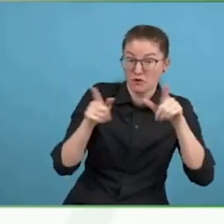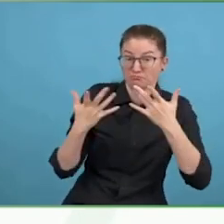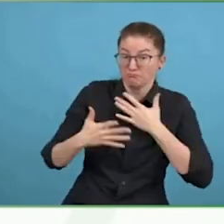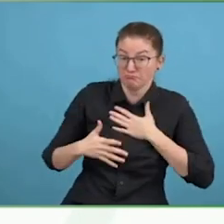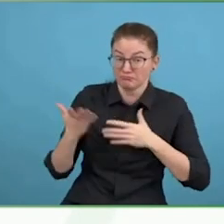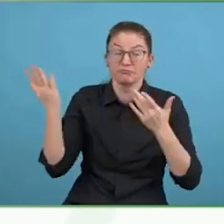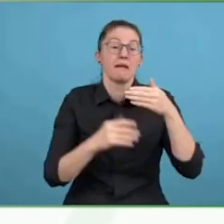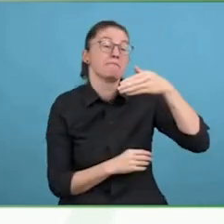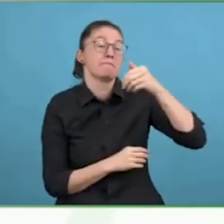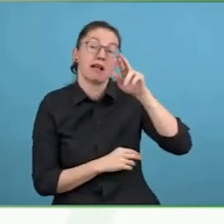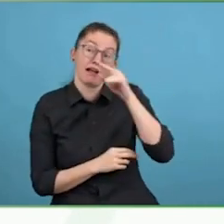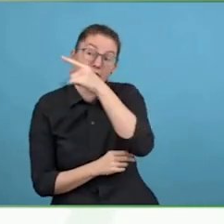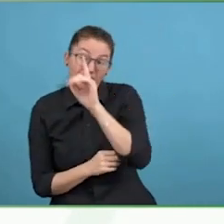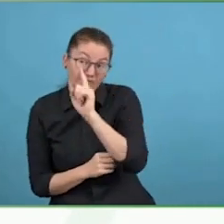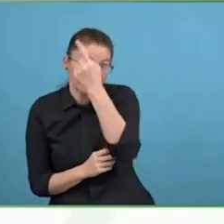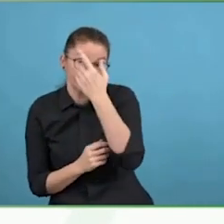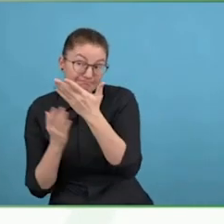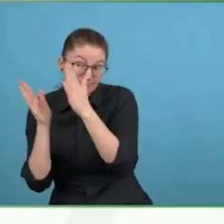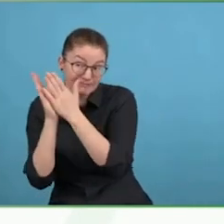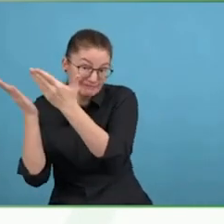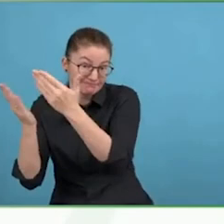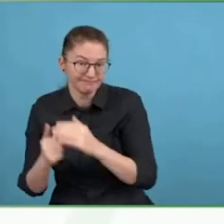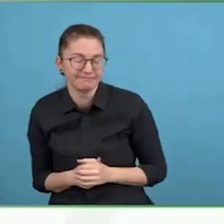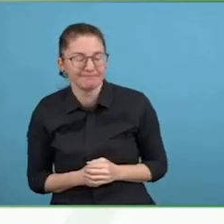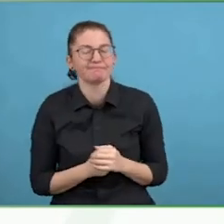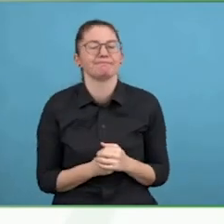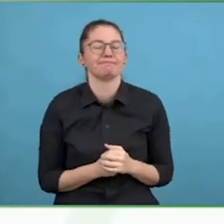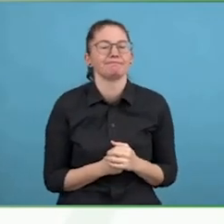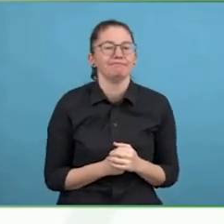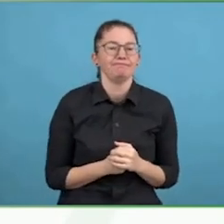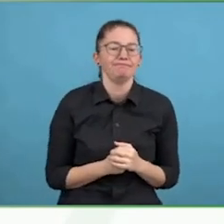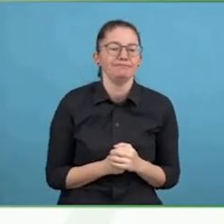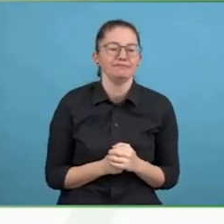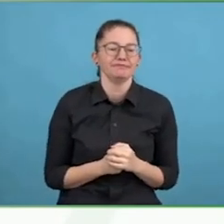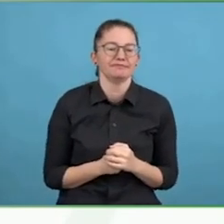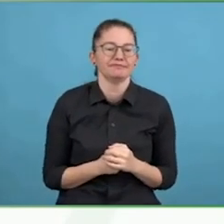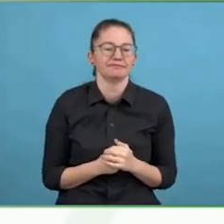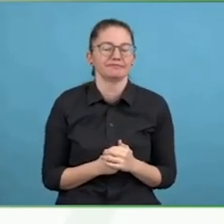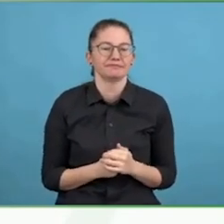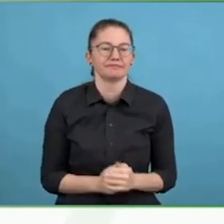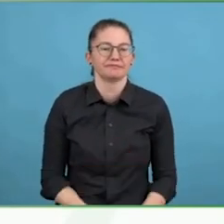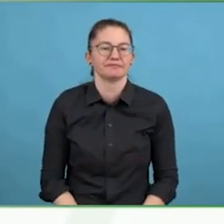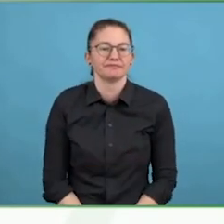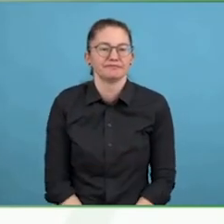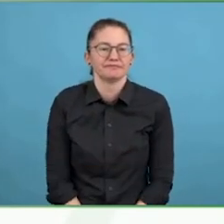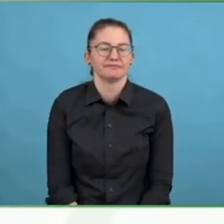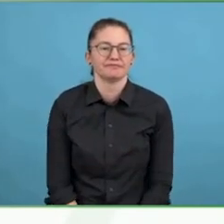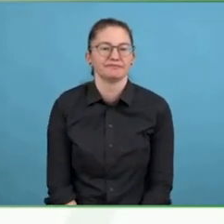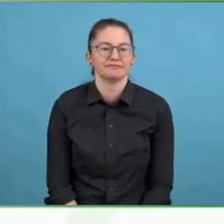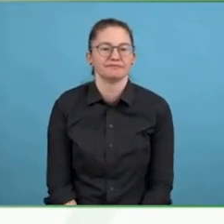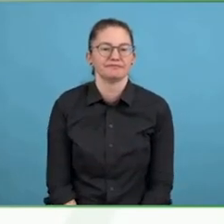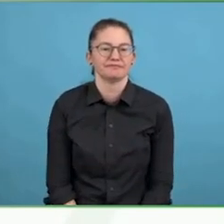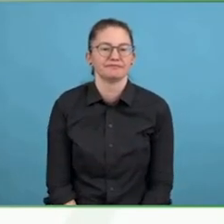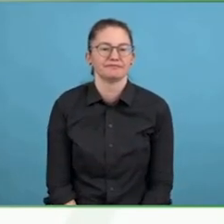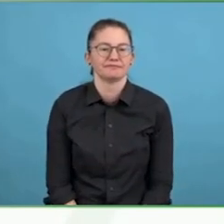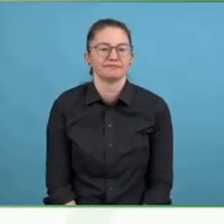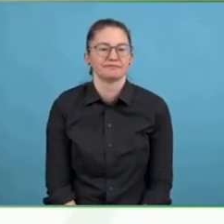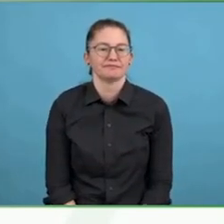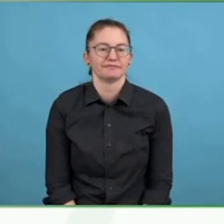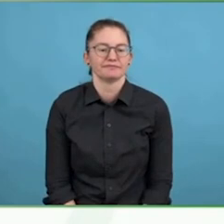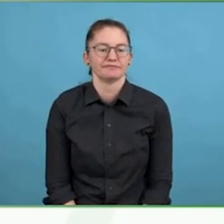national framework. So Mani is going to talk about national frameworks. Great. از 30 سال پیش